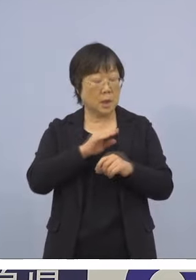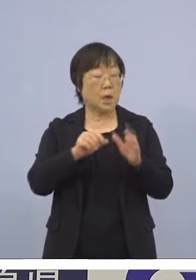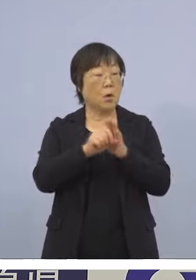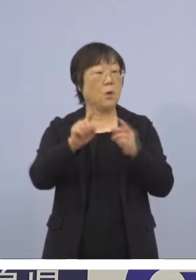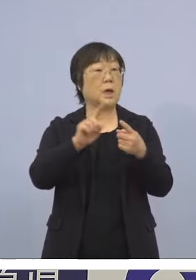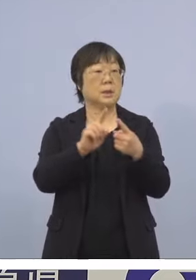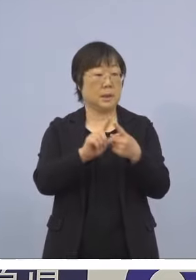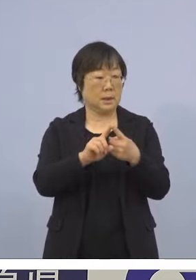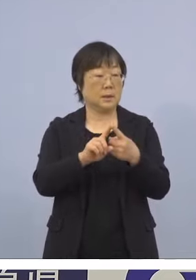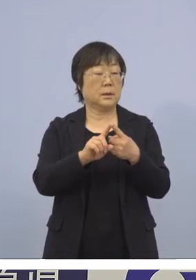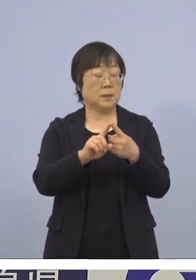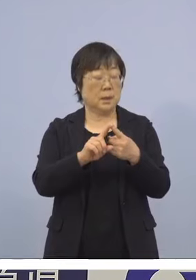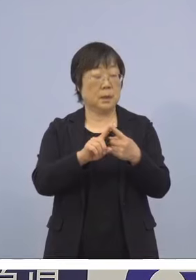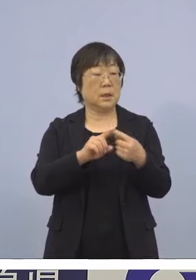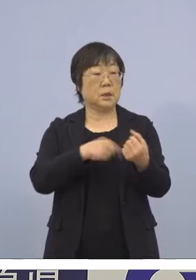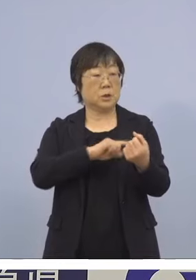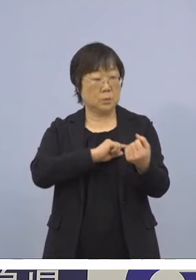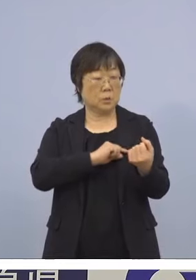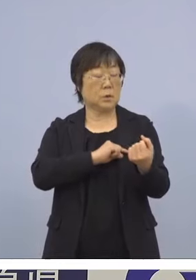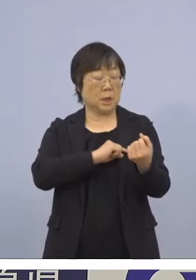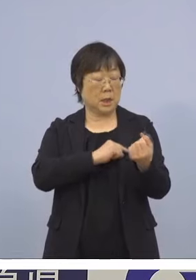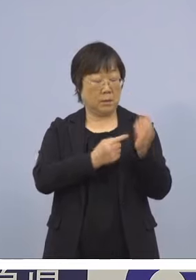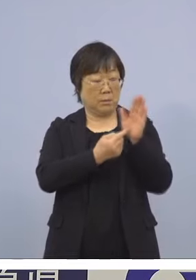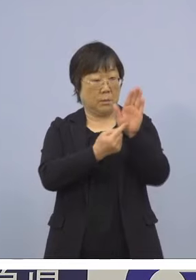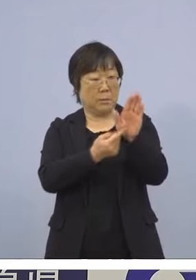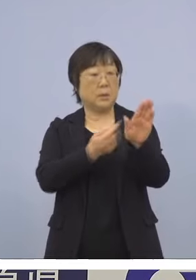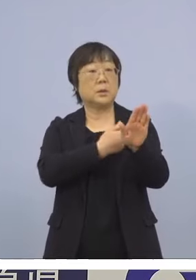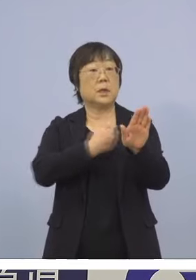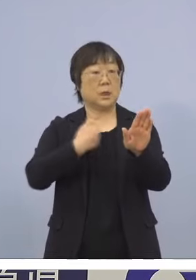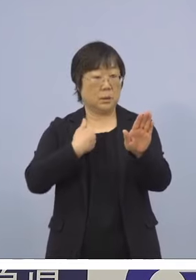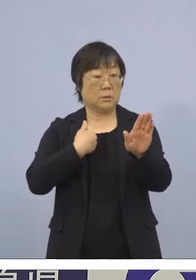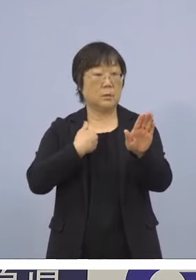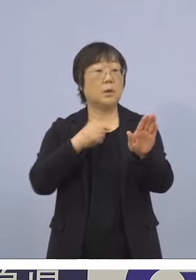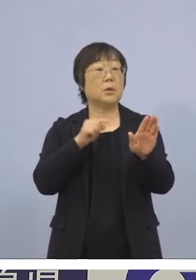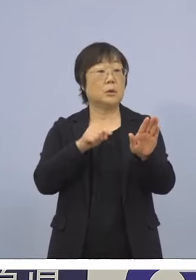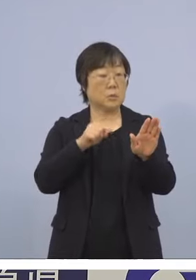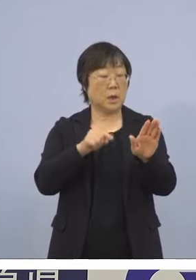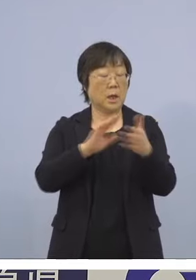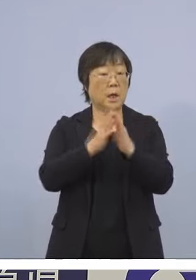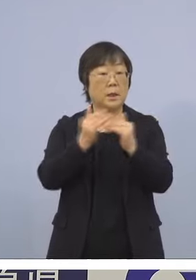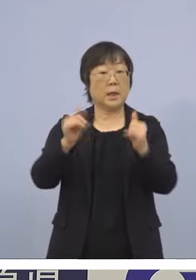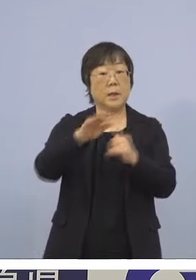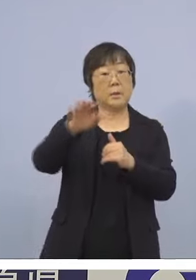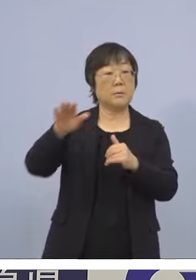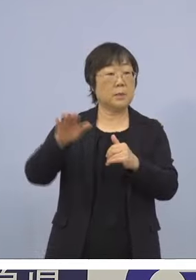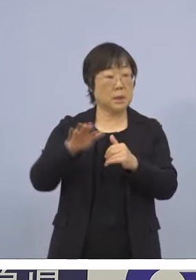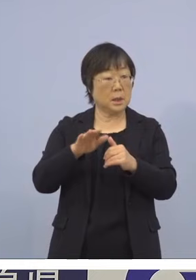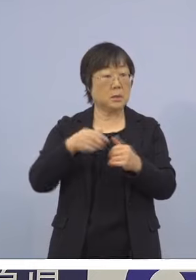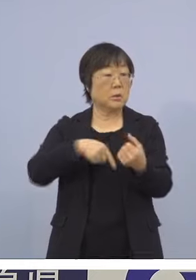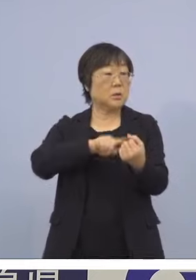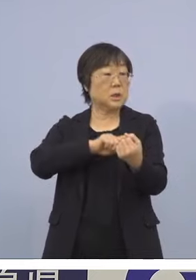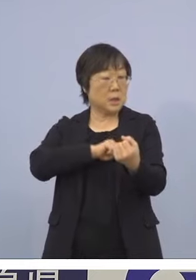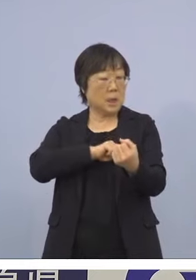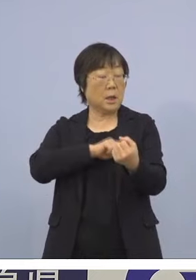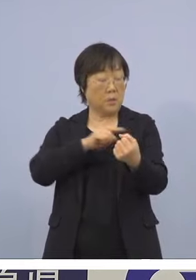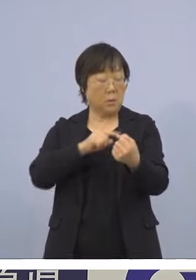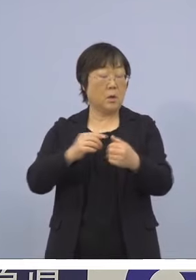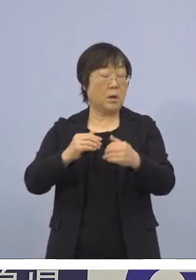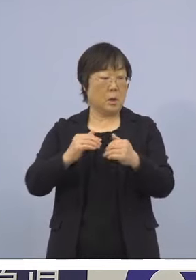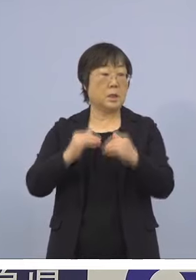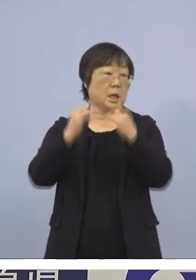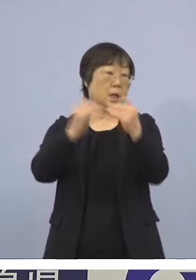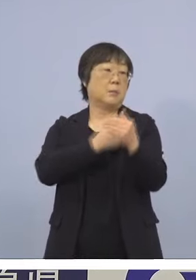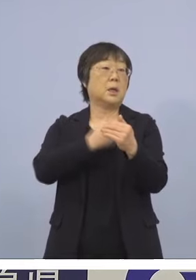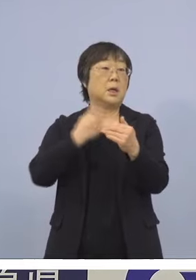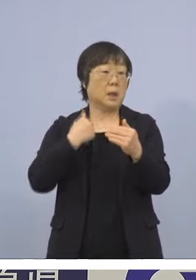に、力を最大限発揮していただく、それが県民の皆様の力を最大化できると、ま